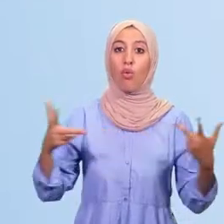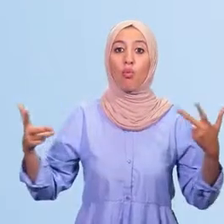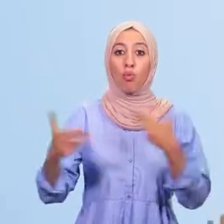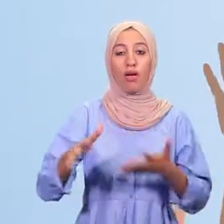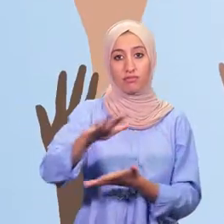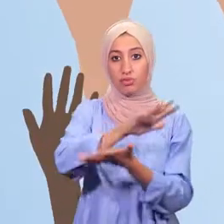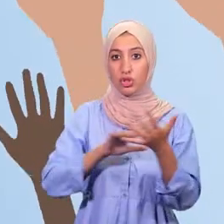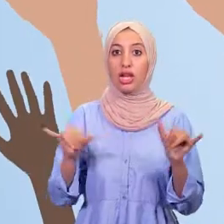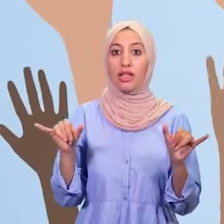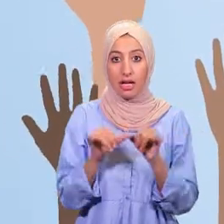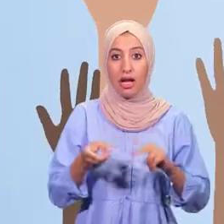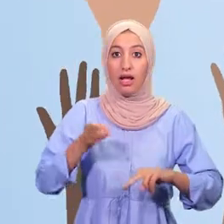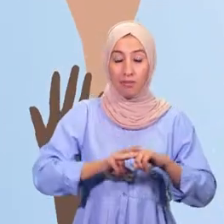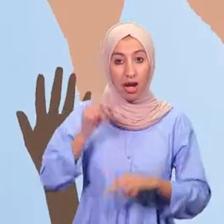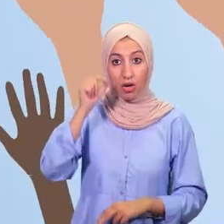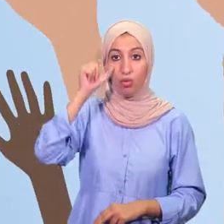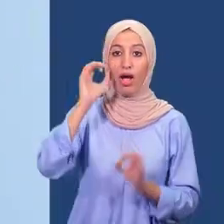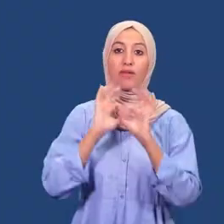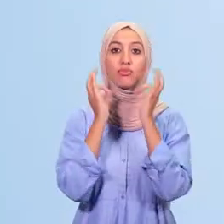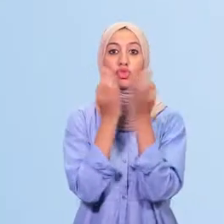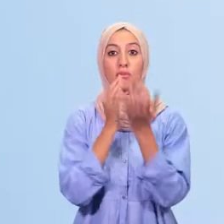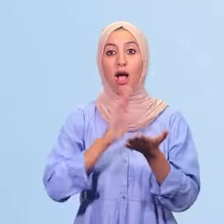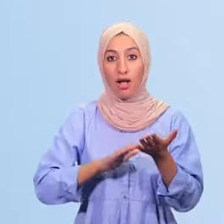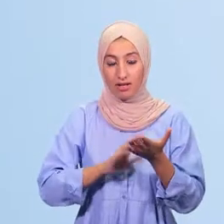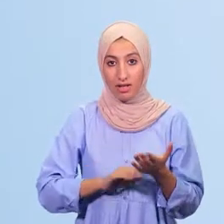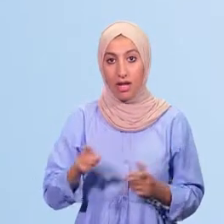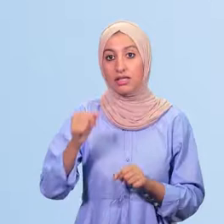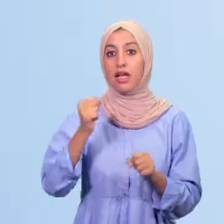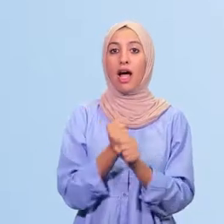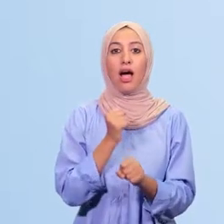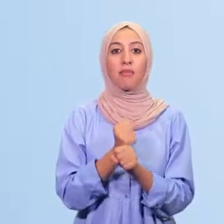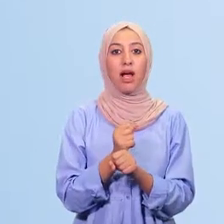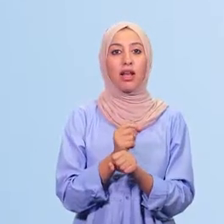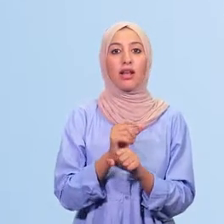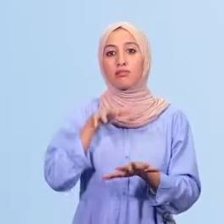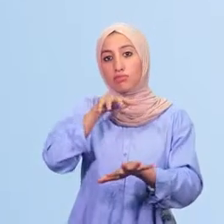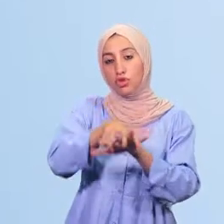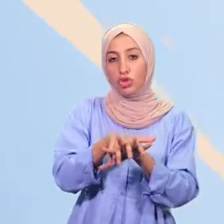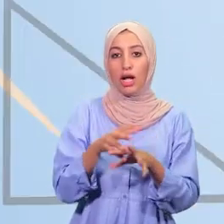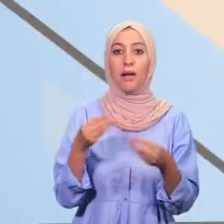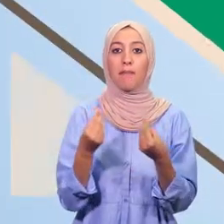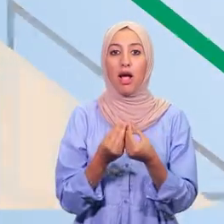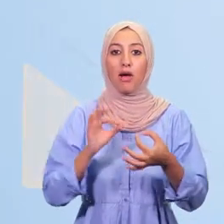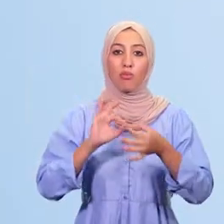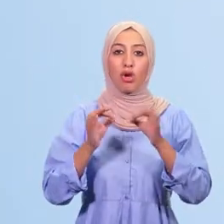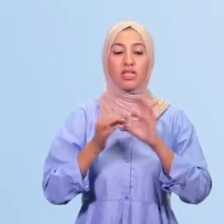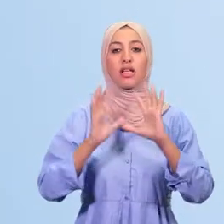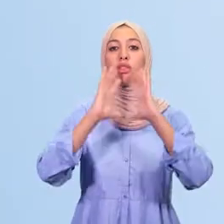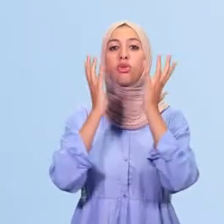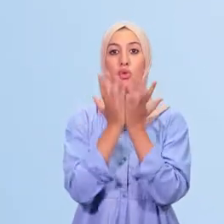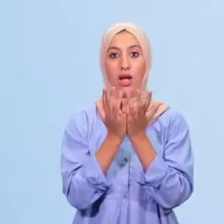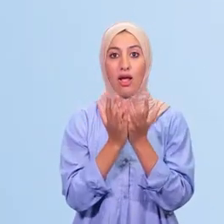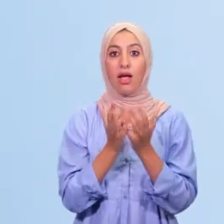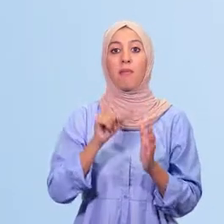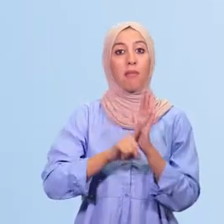الإلكترونية وتوعية المجتمع ضد مخاطرها، تعمل الوحدة وفق نهج تشاركي مع المؤسسات الدولية وفي